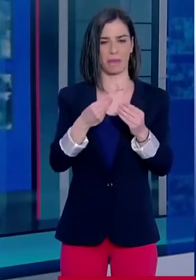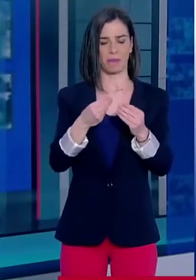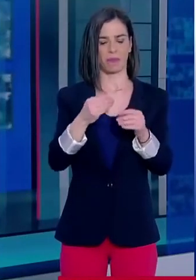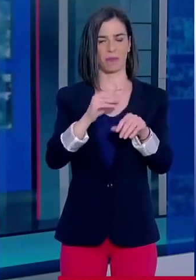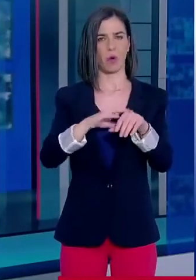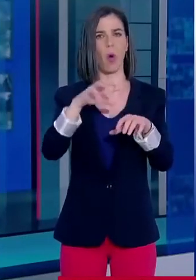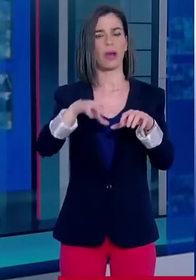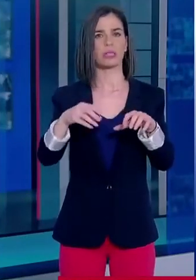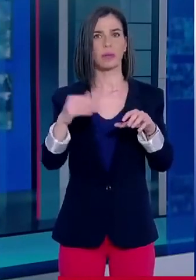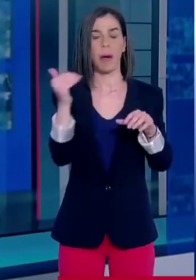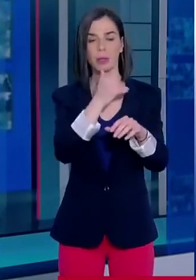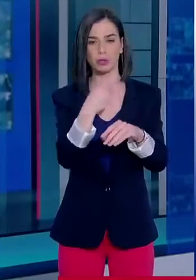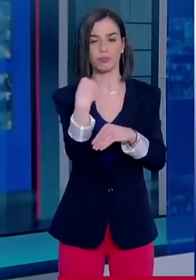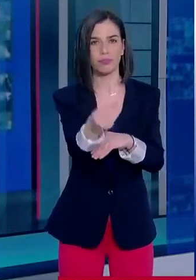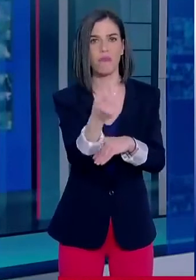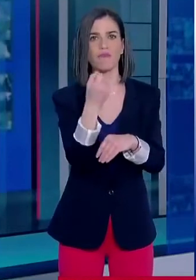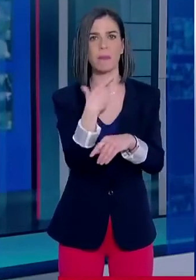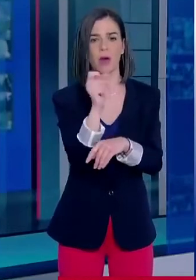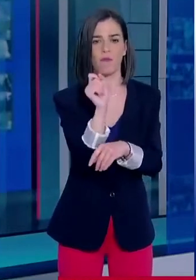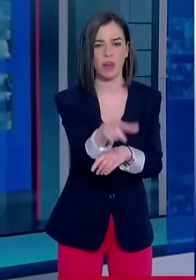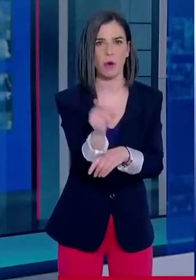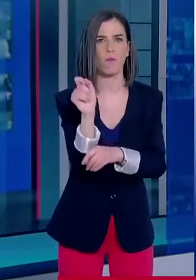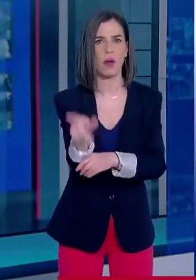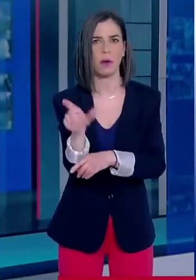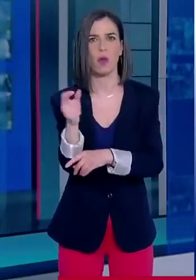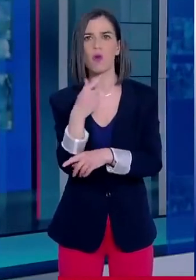σαν επίγουσα θεραπεία, ελλείψη άλλων δεδομένων,